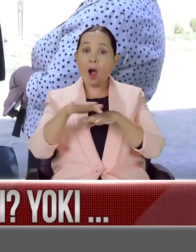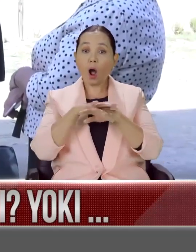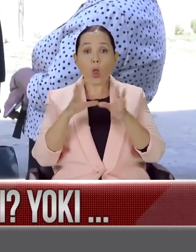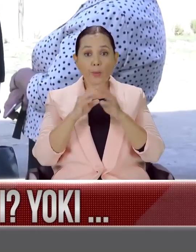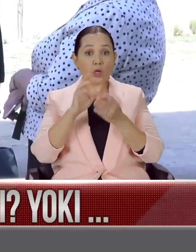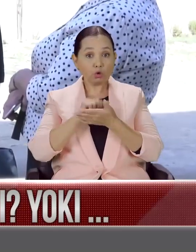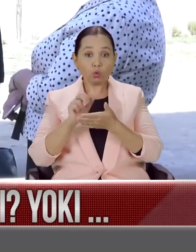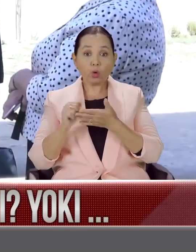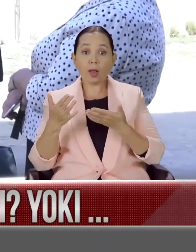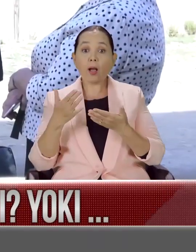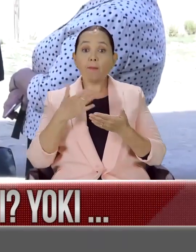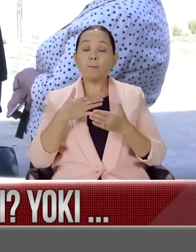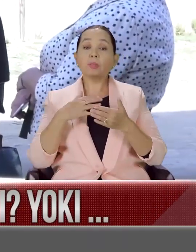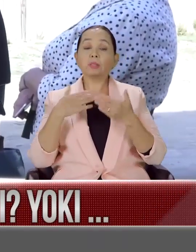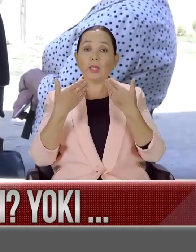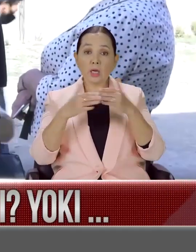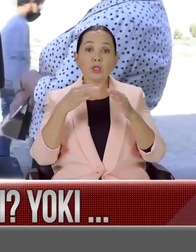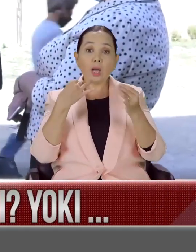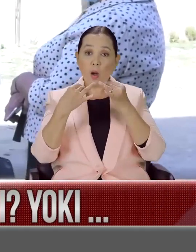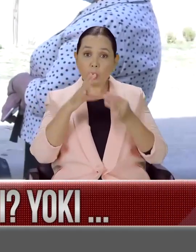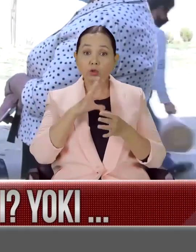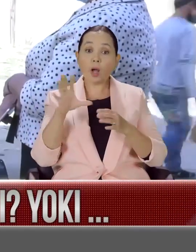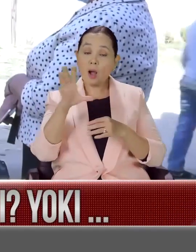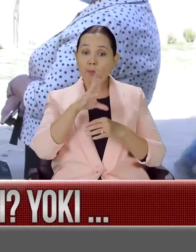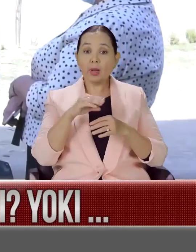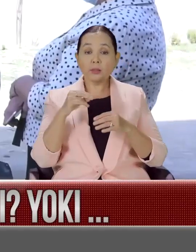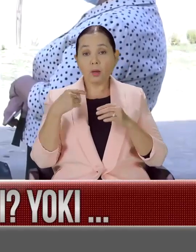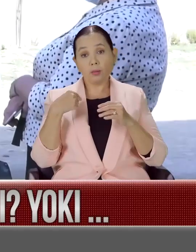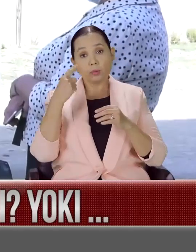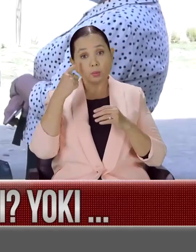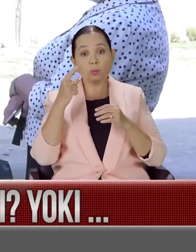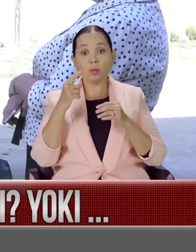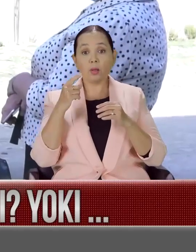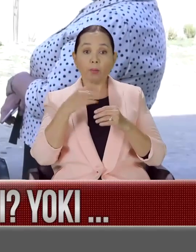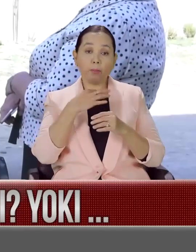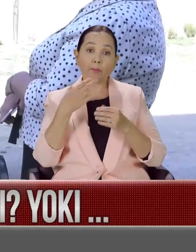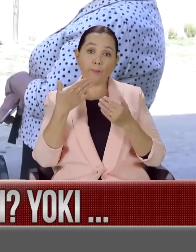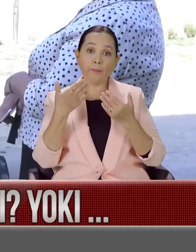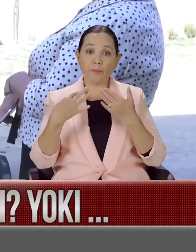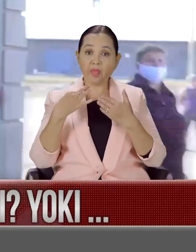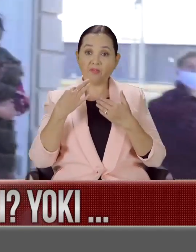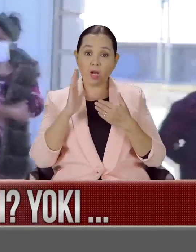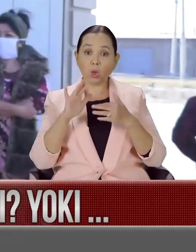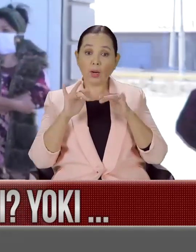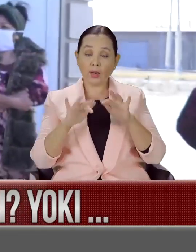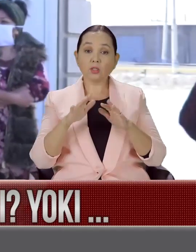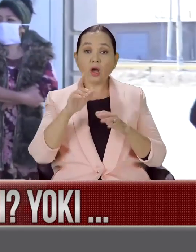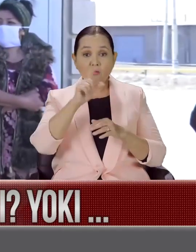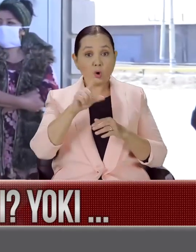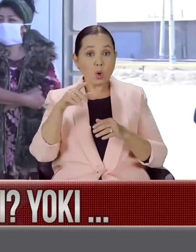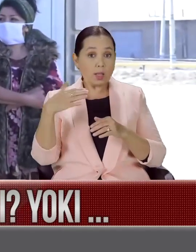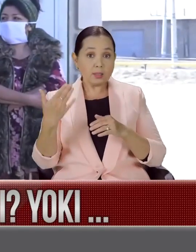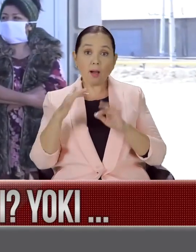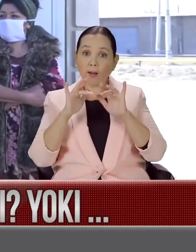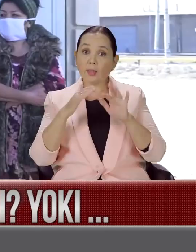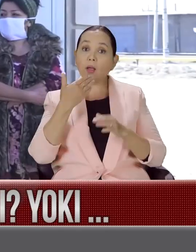to'laqonli shug'ullanish. Biz kirdik, xabarlashdik, aytdik, hammasini deyishganiga ha, yetishibdi deb mana befarqlik qilman deb bo'lmasin. Fuqarolar tomonidan